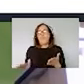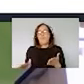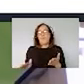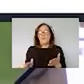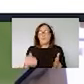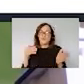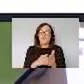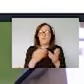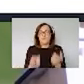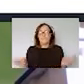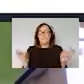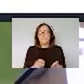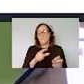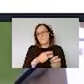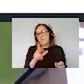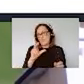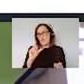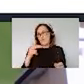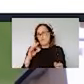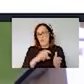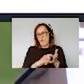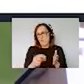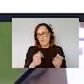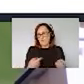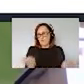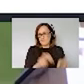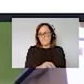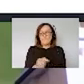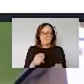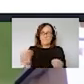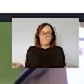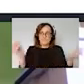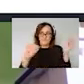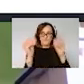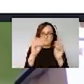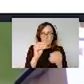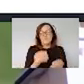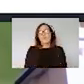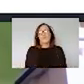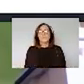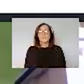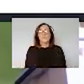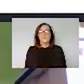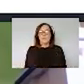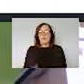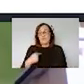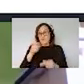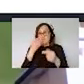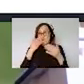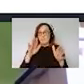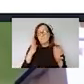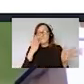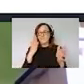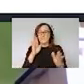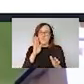Trzeba sobie utworzyć konto po prostu i już Państwo wskakują do mnie. Natomiast ja pokazuję mniej więcej to